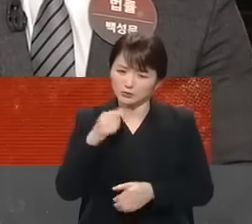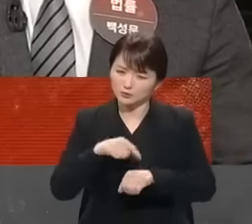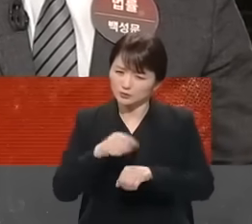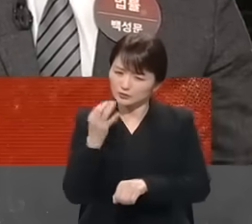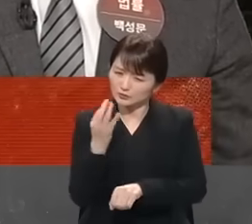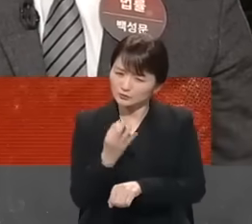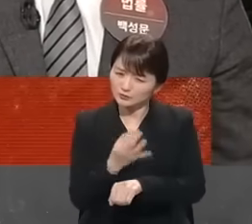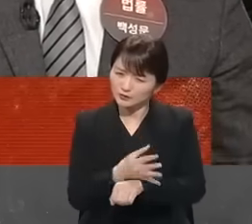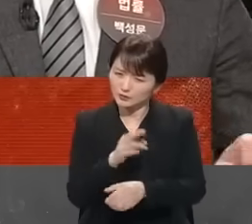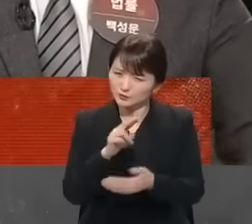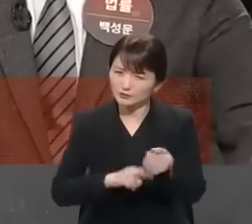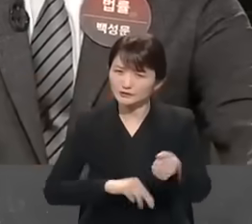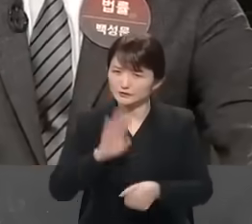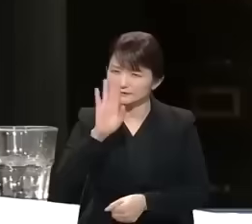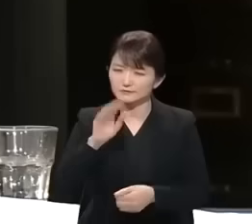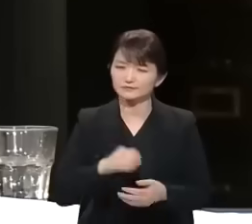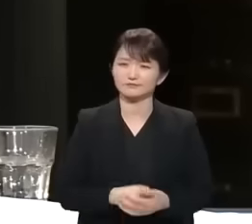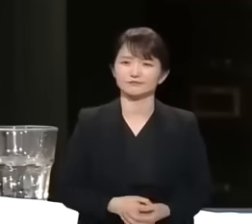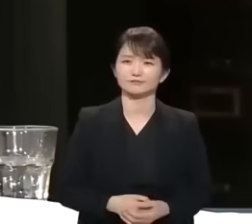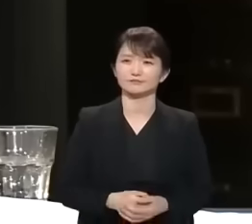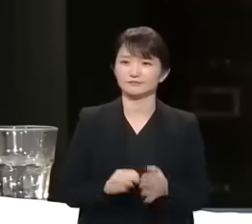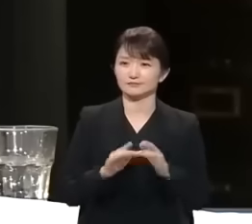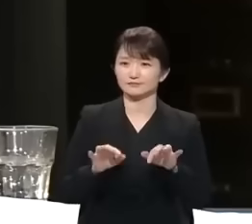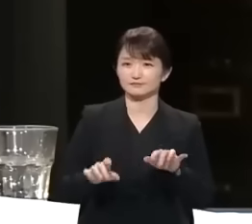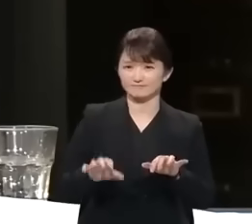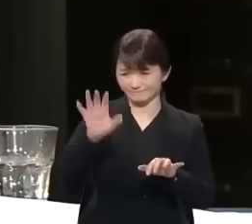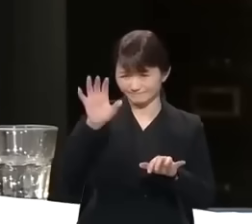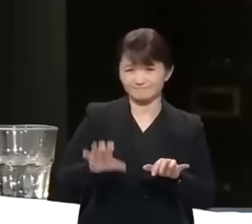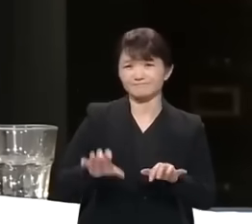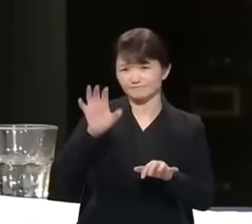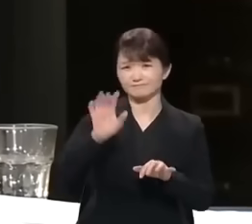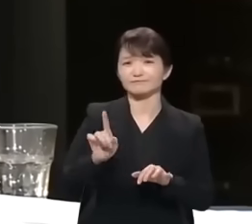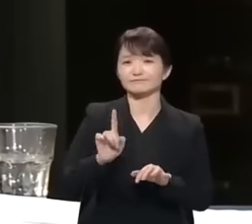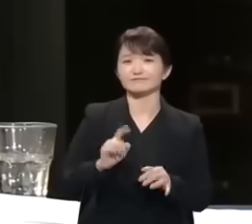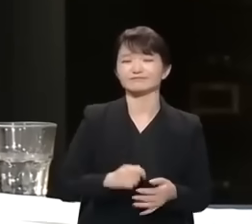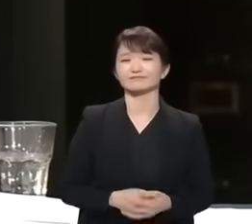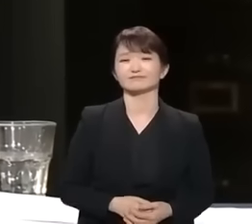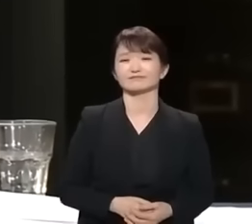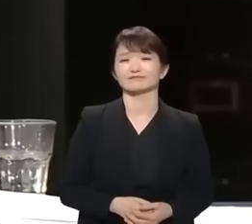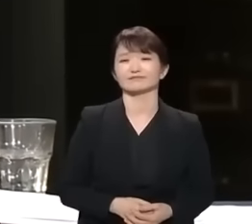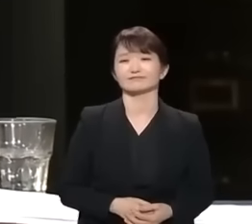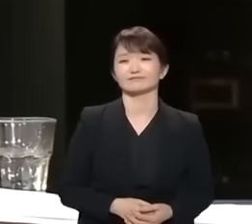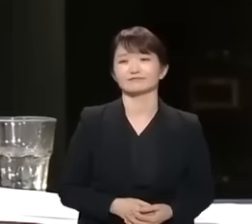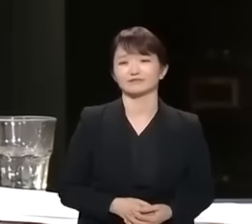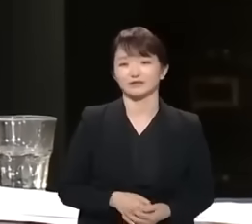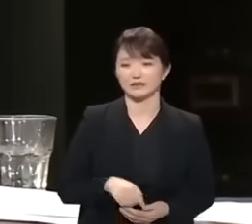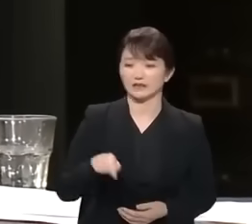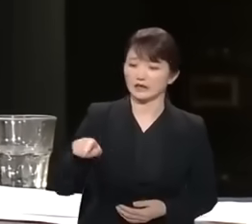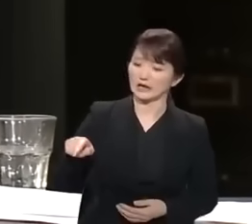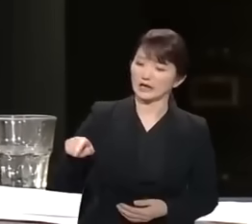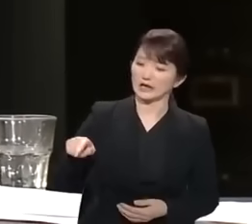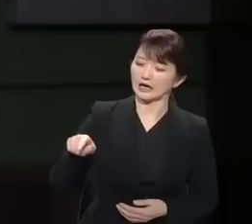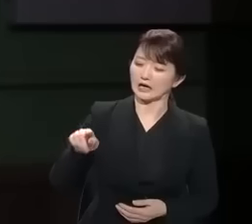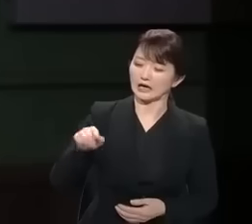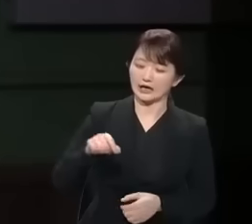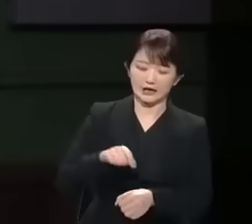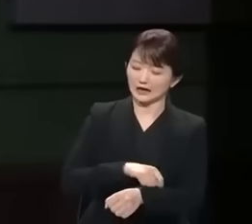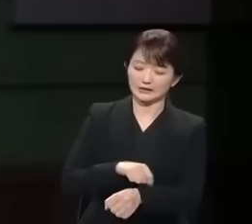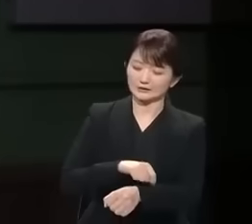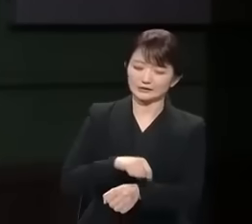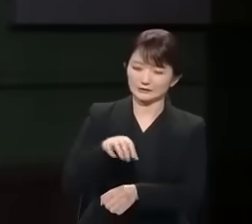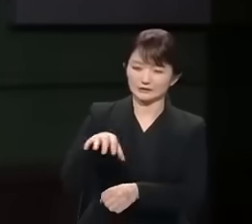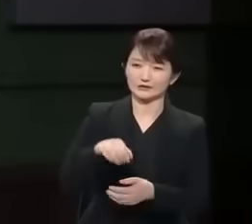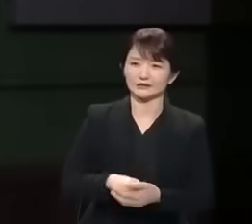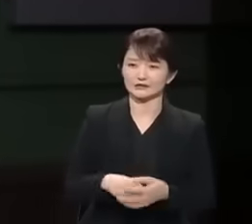어 자 우리 가족 여러분들도 뭐라고 많이들 말씀을 하시네요 지금네 캡틴 님 저 정도면 특수 부이다 고은수 님